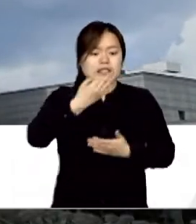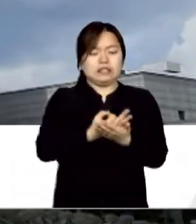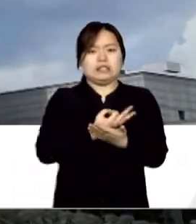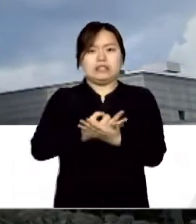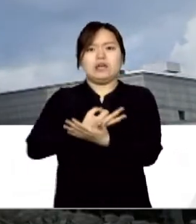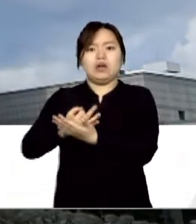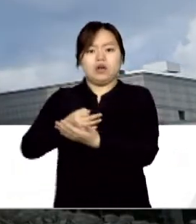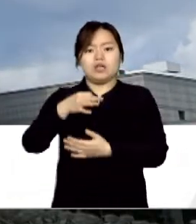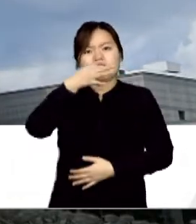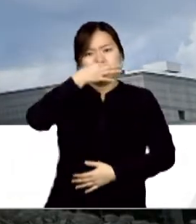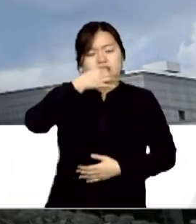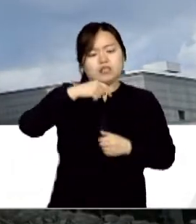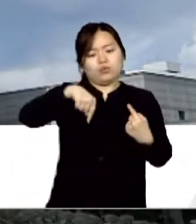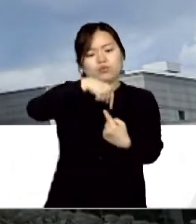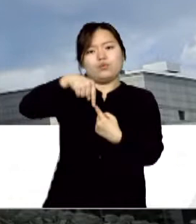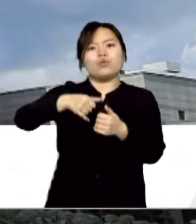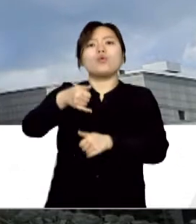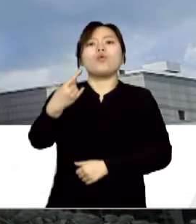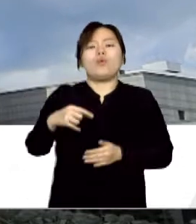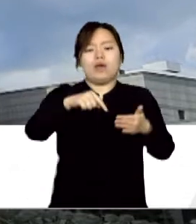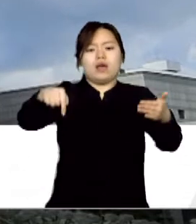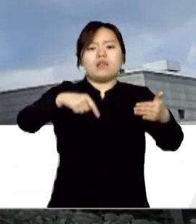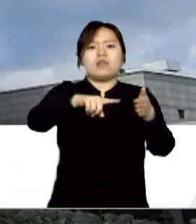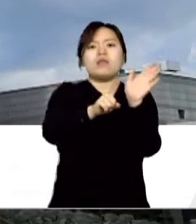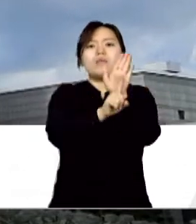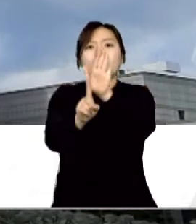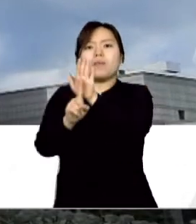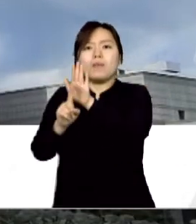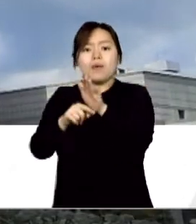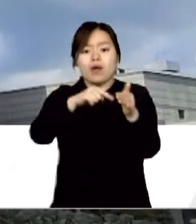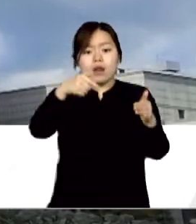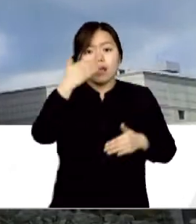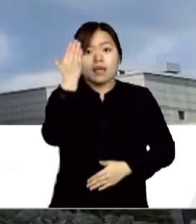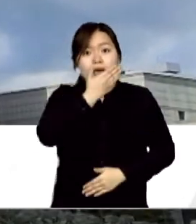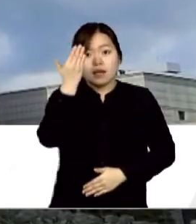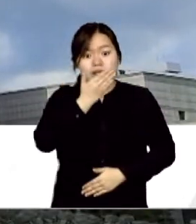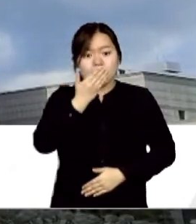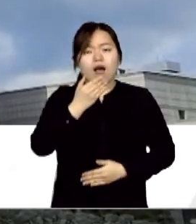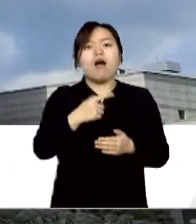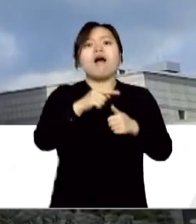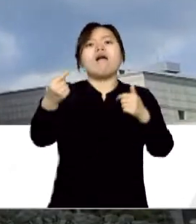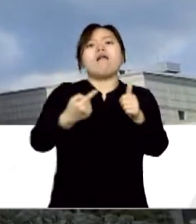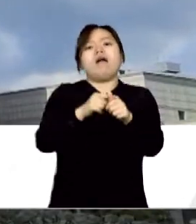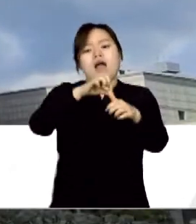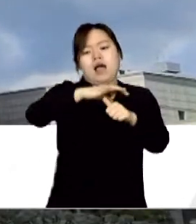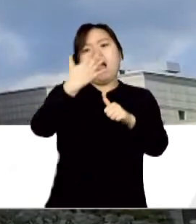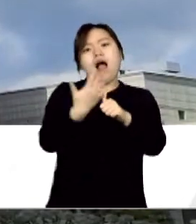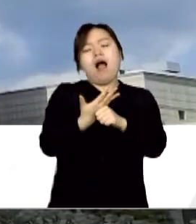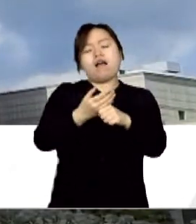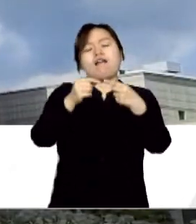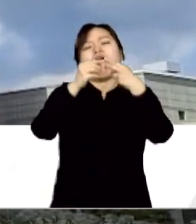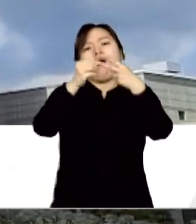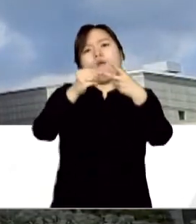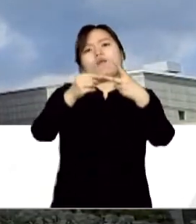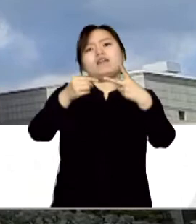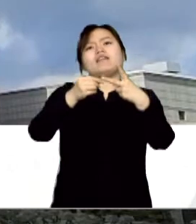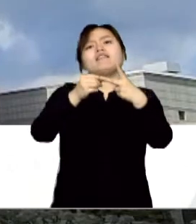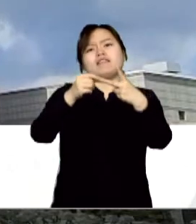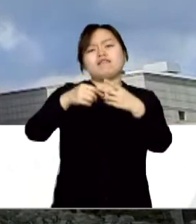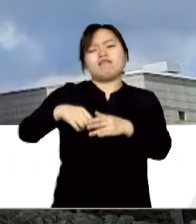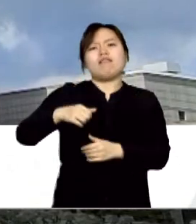국민권익위원회가 발표한 2020년도 공공기관 청렴도 종합 측정 결과에서 안양시는 상위권에 해당하는